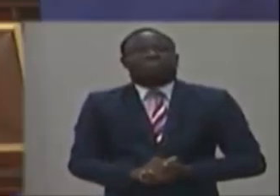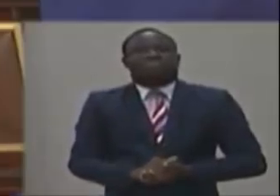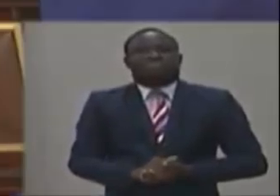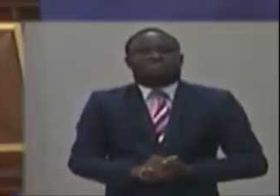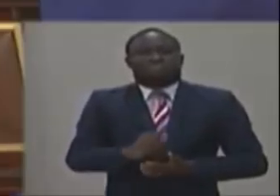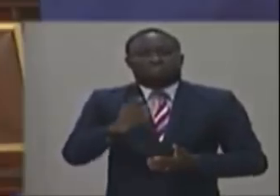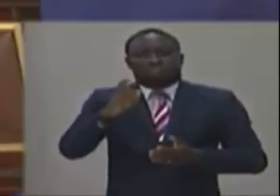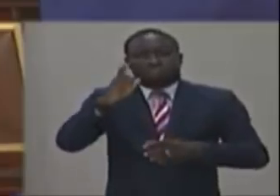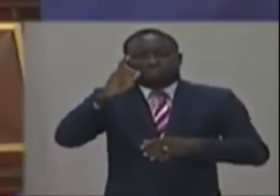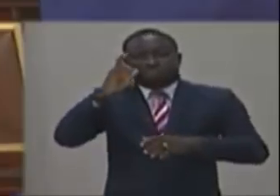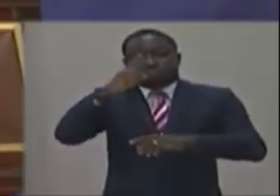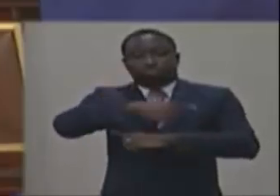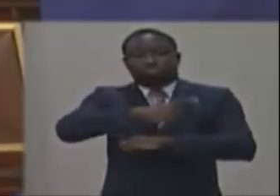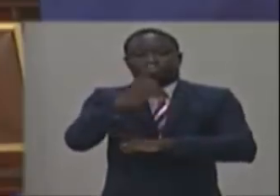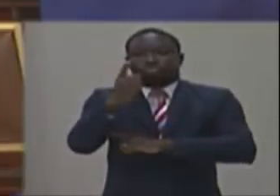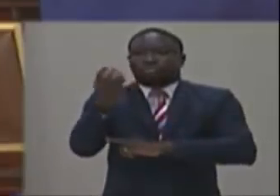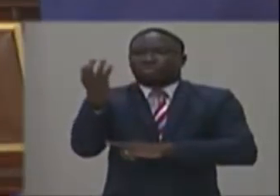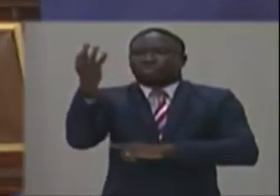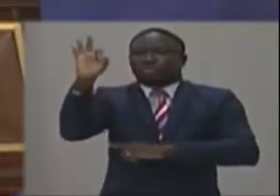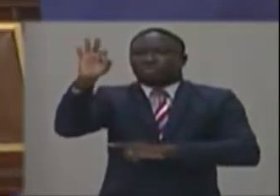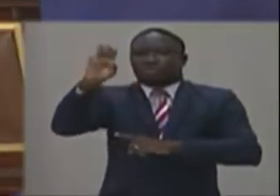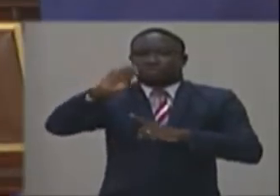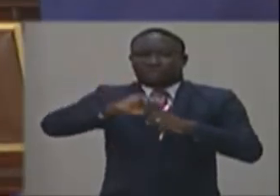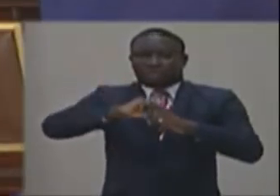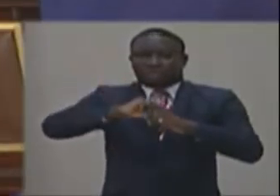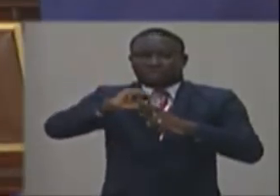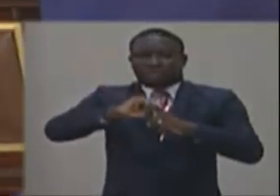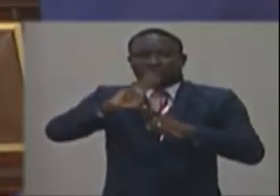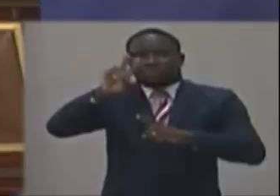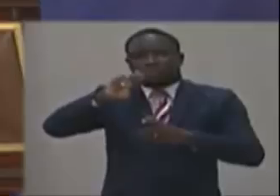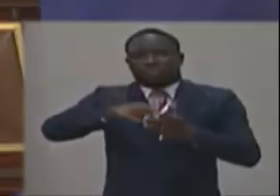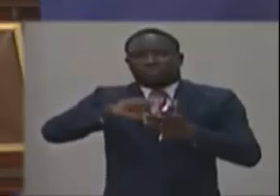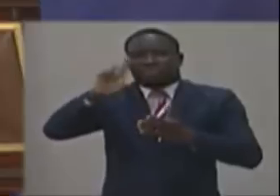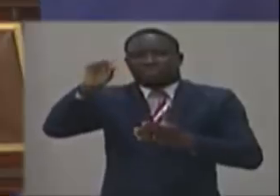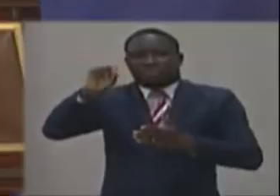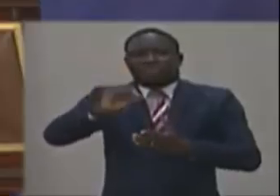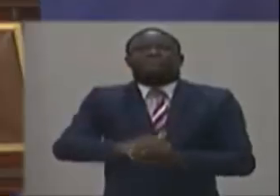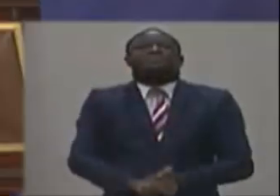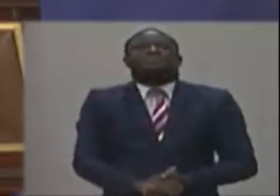Nan date qui était 19 mars